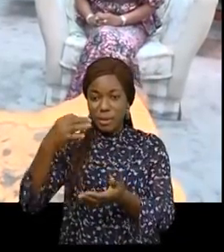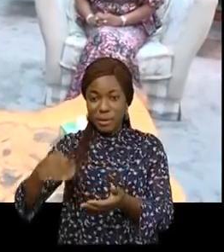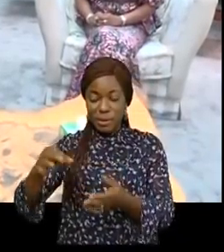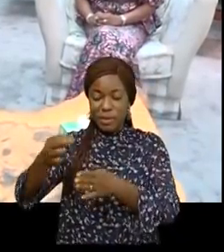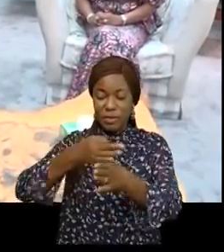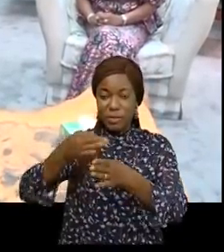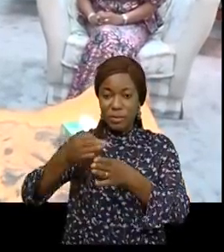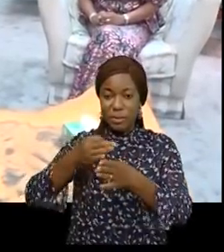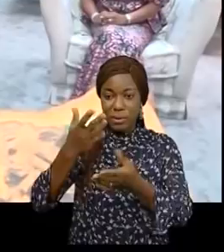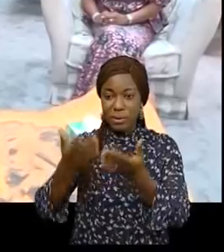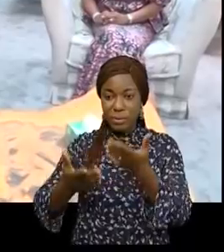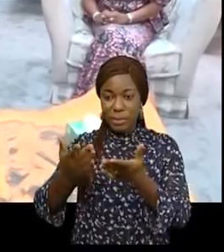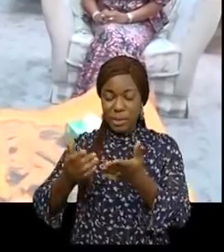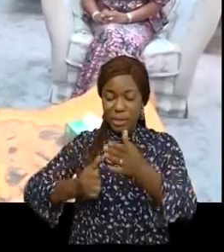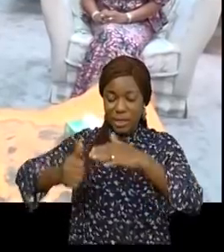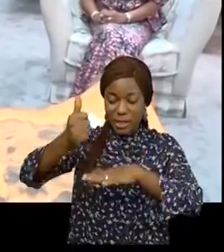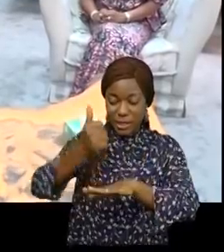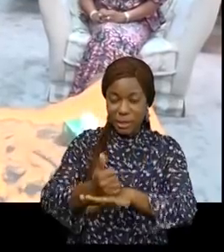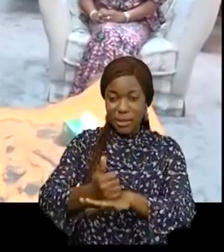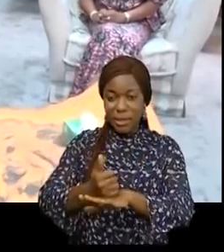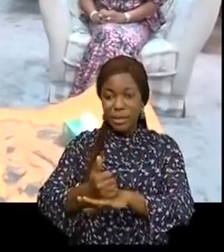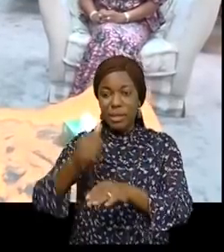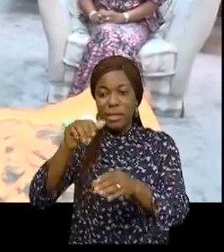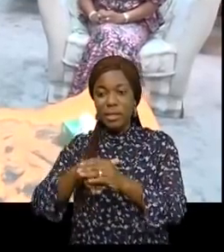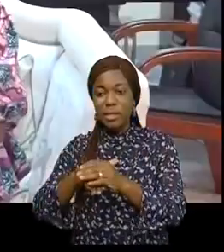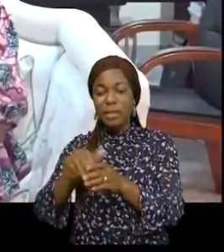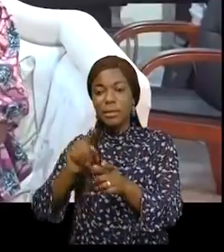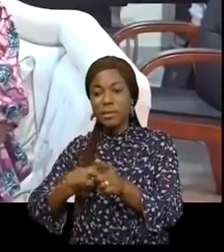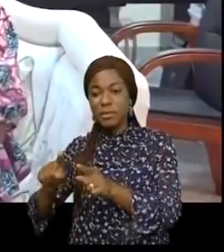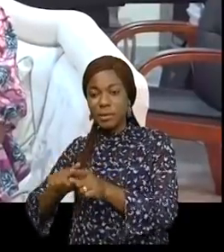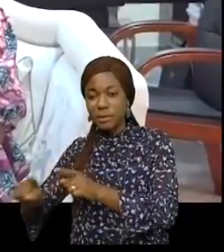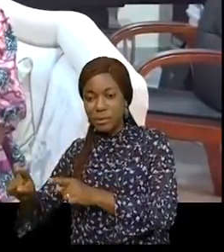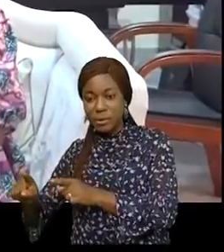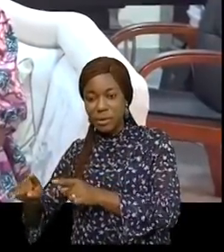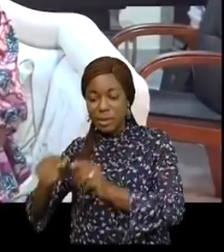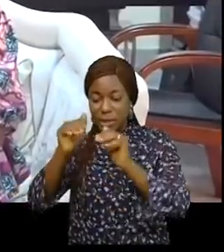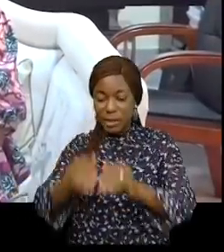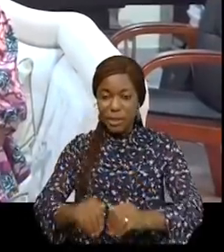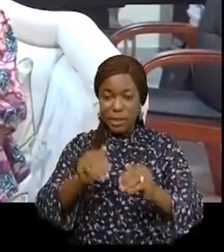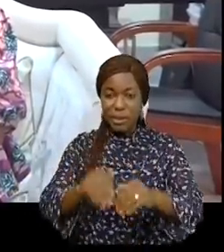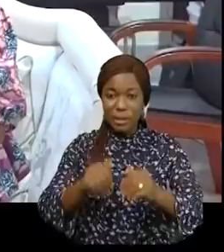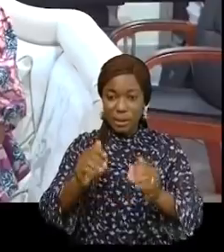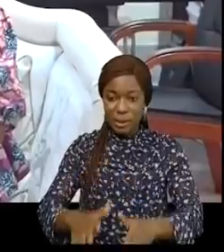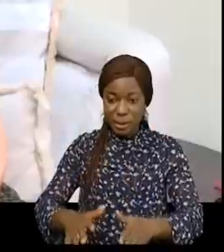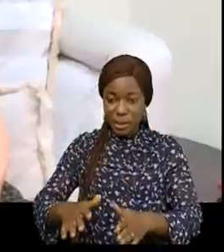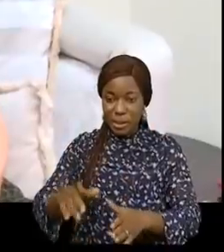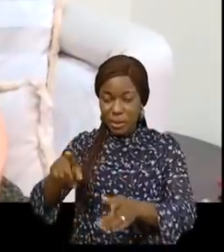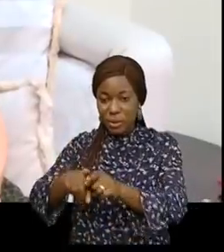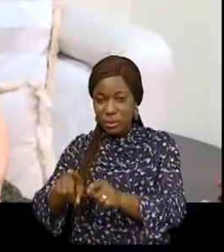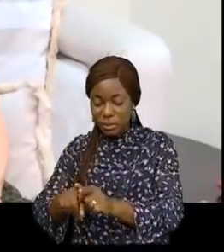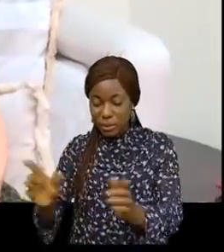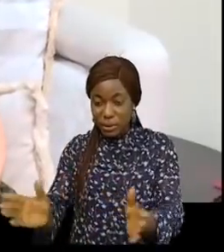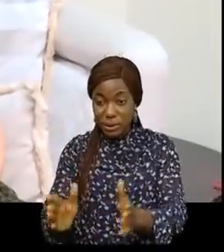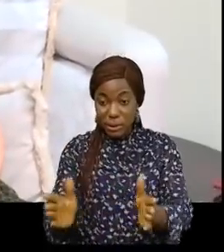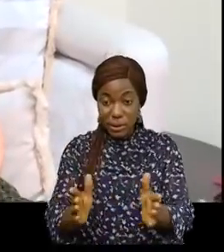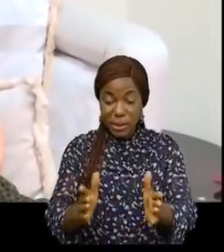à travers des ateliers ponctuels dans des domaines aussi variés tels que l'agriculture, la pisciculture, la sécurité